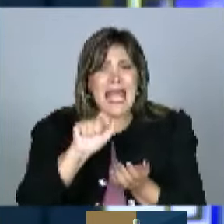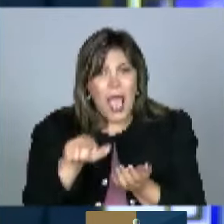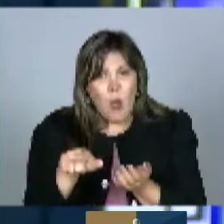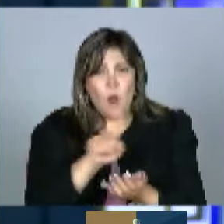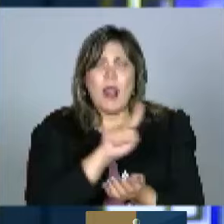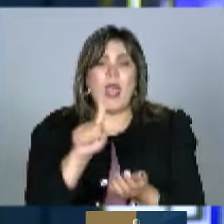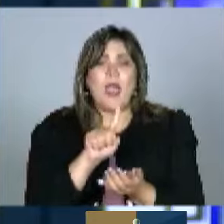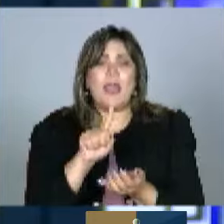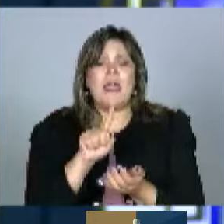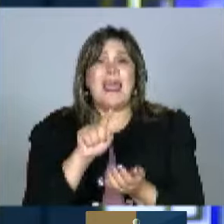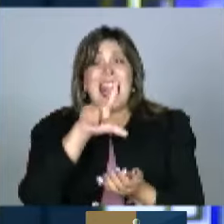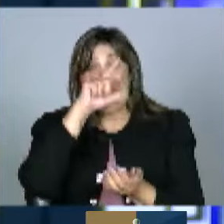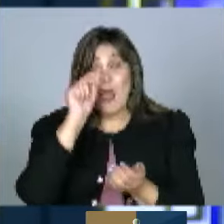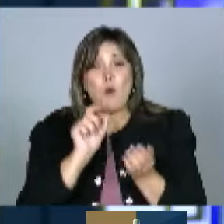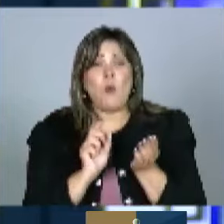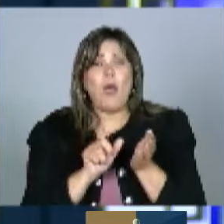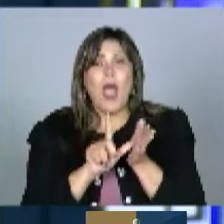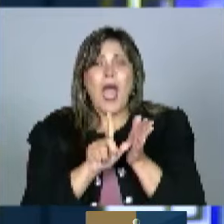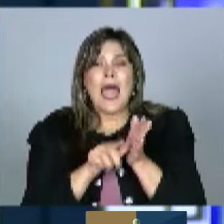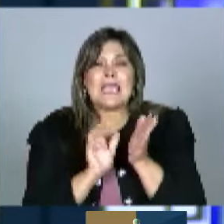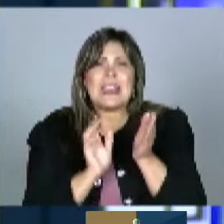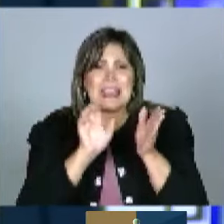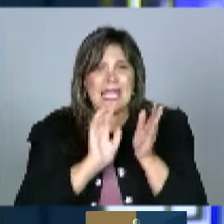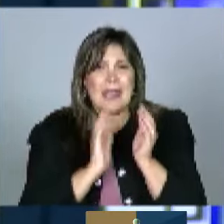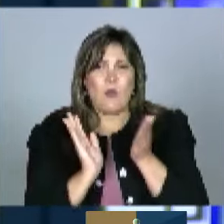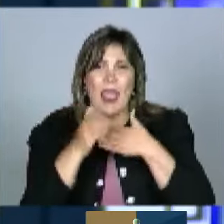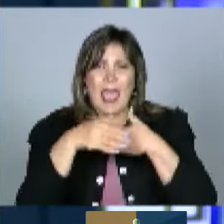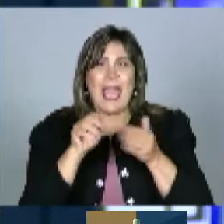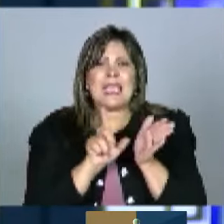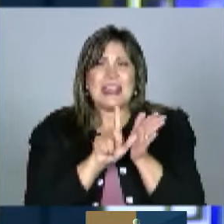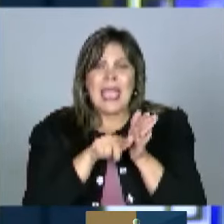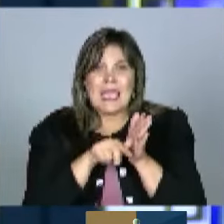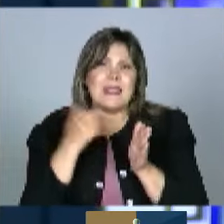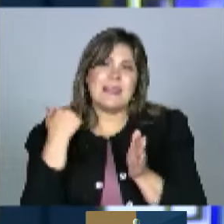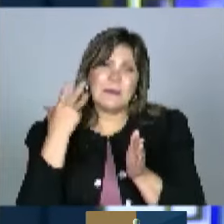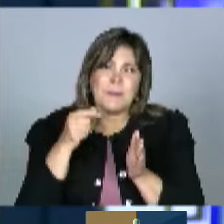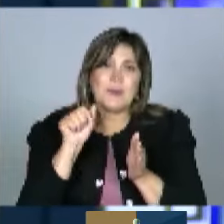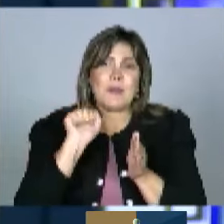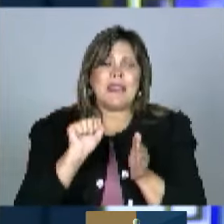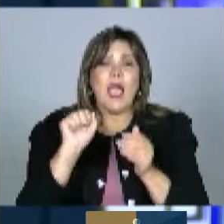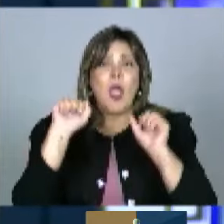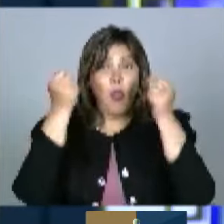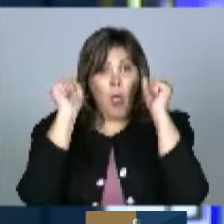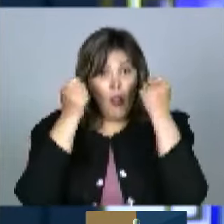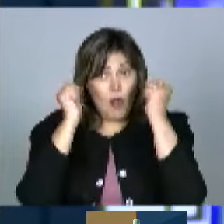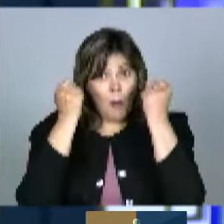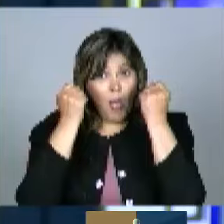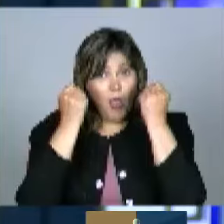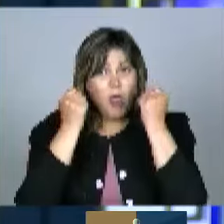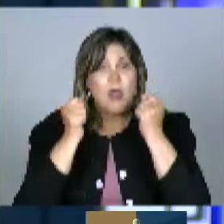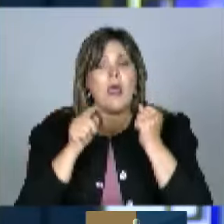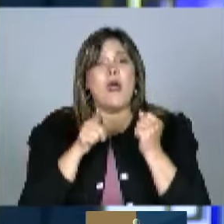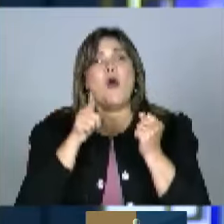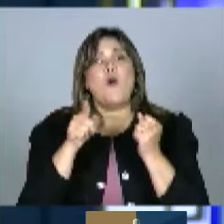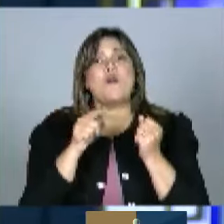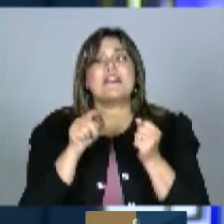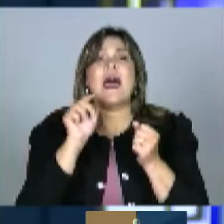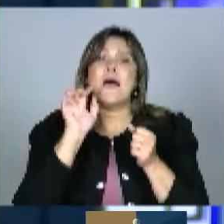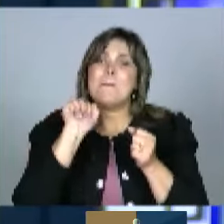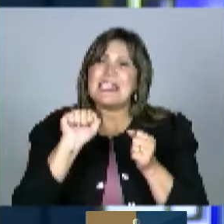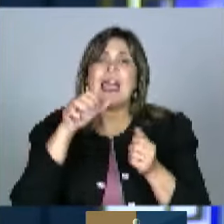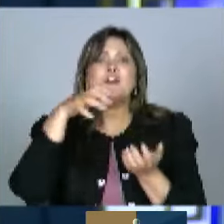الحيازه وعلشان كده لما تيجي تركب اعداد كهربا بيشترط شروط قاسيه جدا يشترط ان